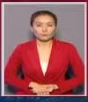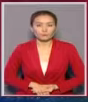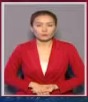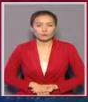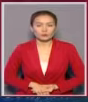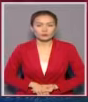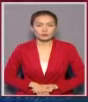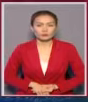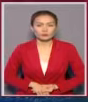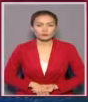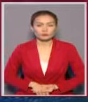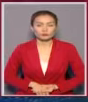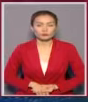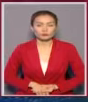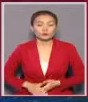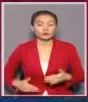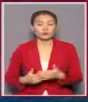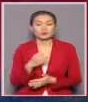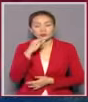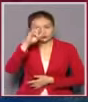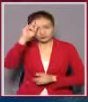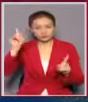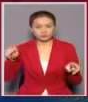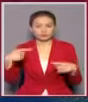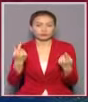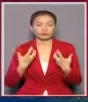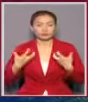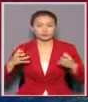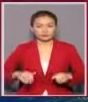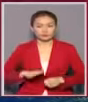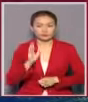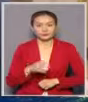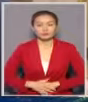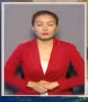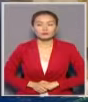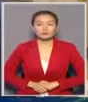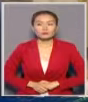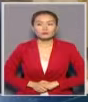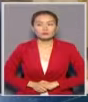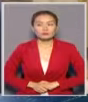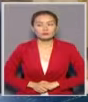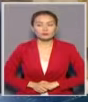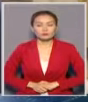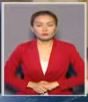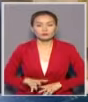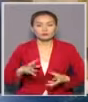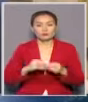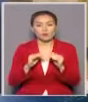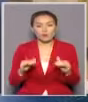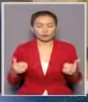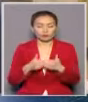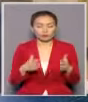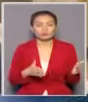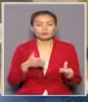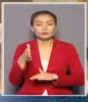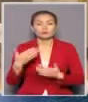көмегімен жаңа Қазақстанды жаңғыртуға тікелей атсалысады деген сенімдемін. Тілектерге